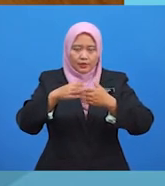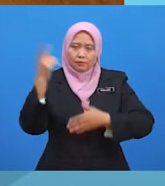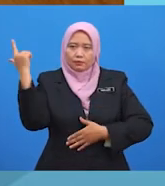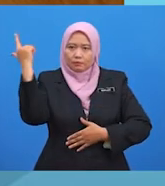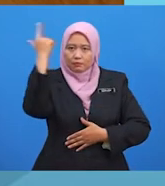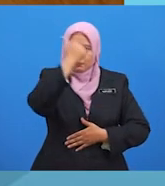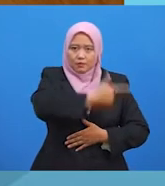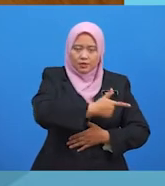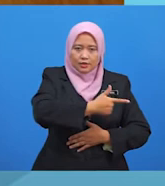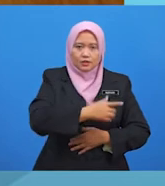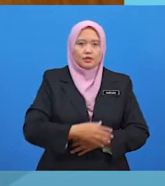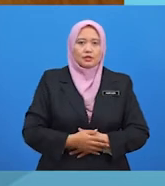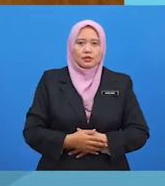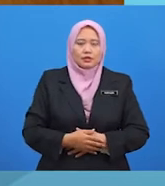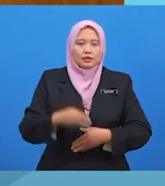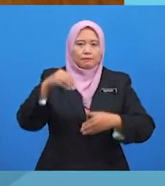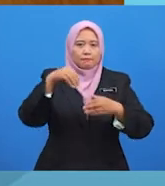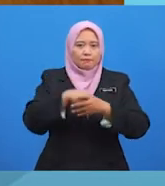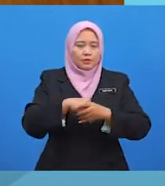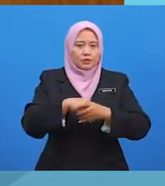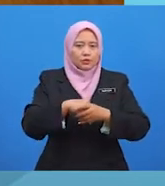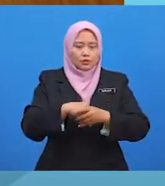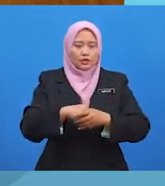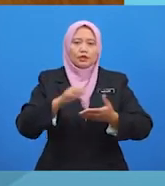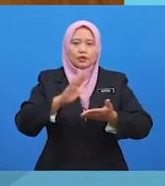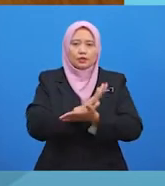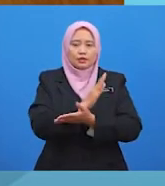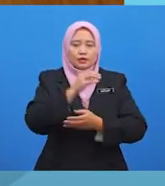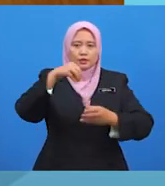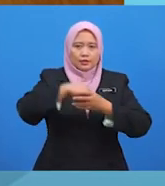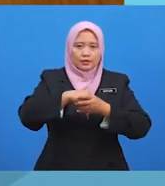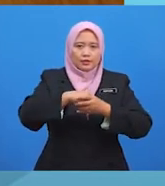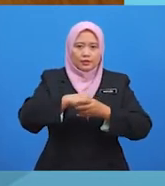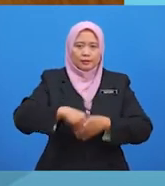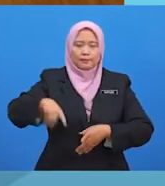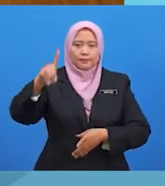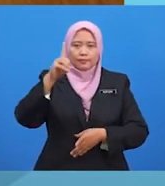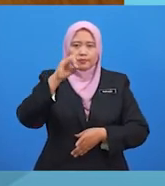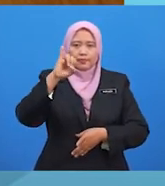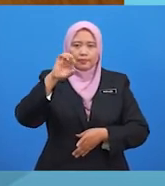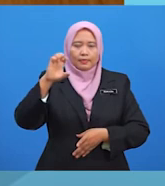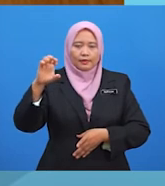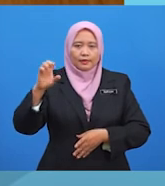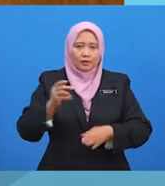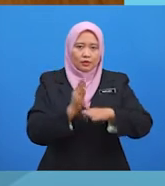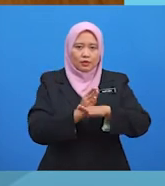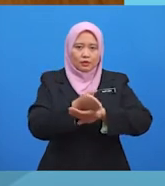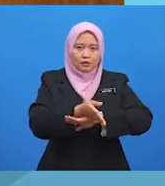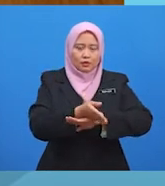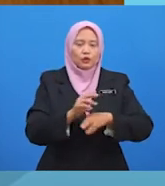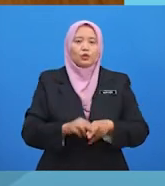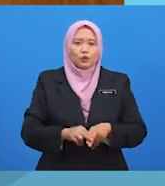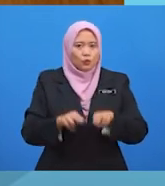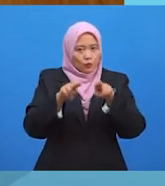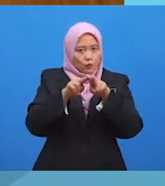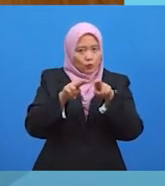Masukkan kertas ke dalam die cutter. Ukur serta laraskan mengikut